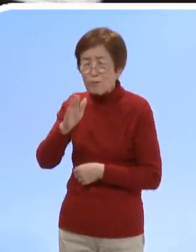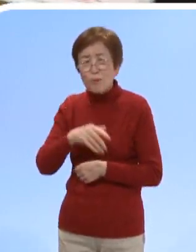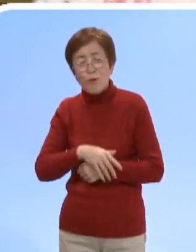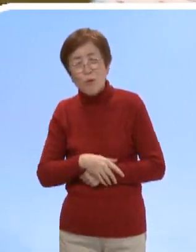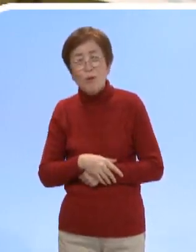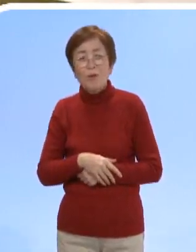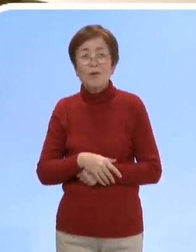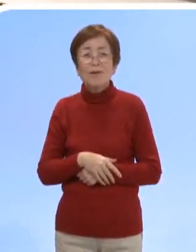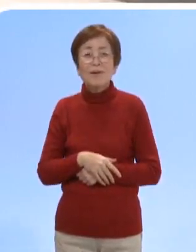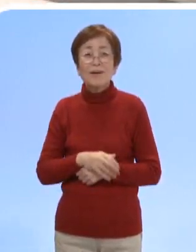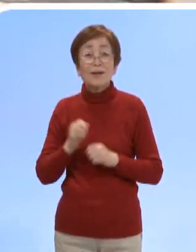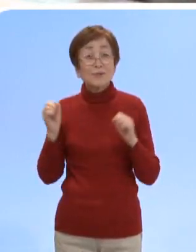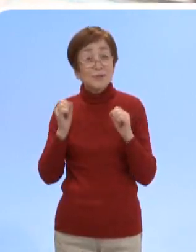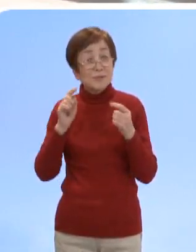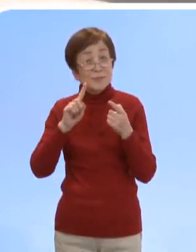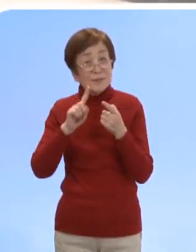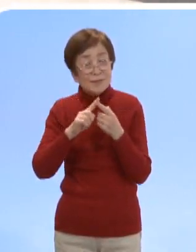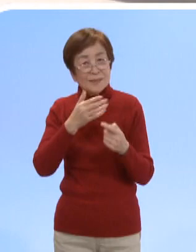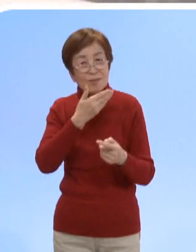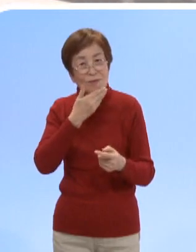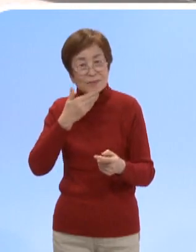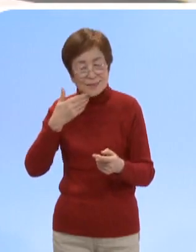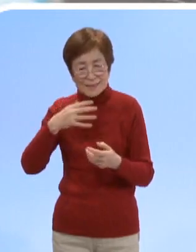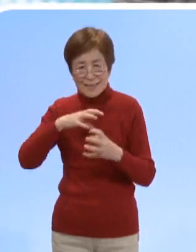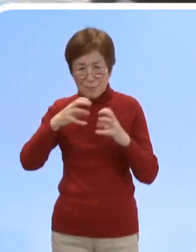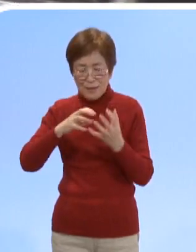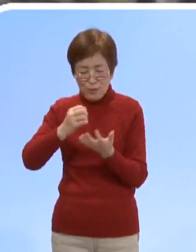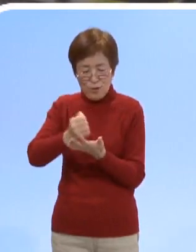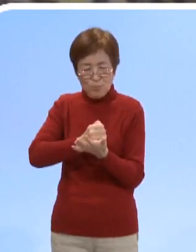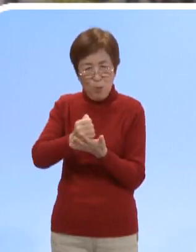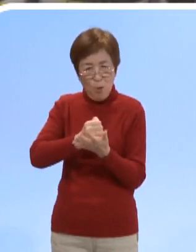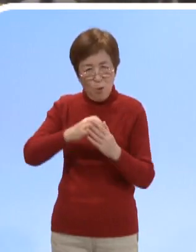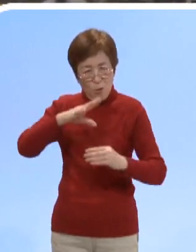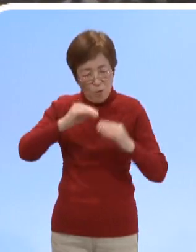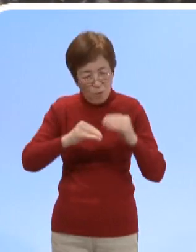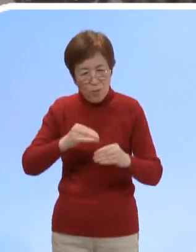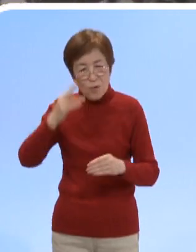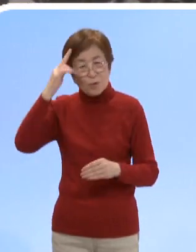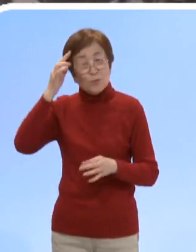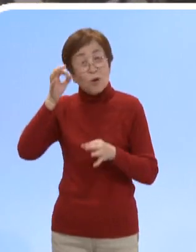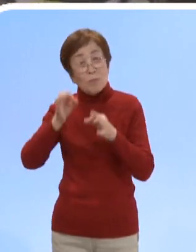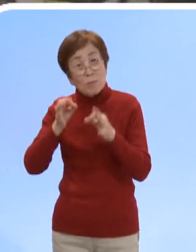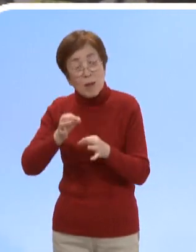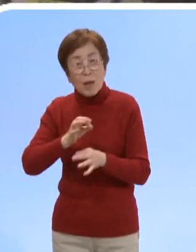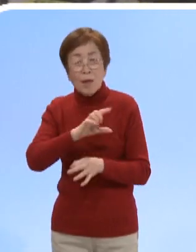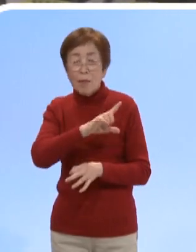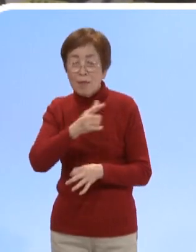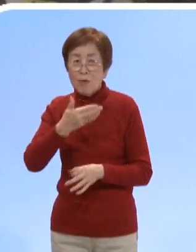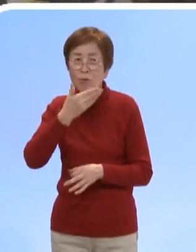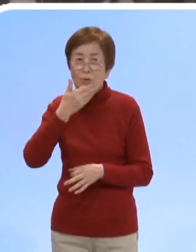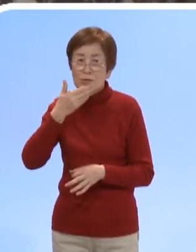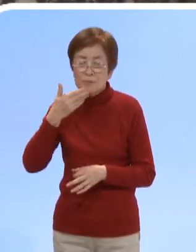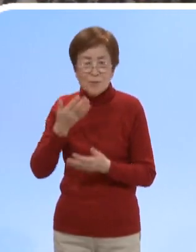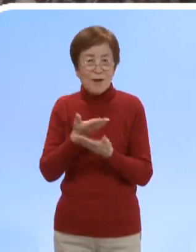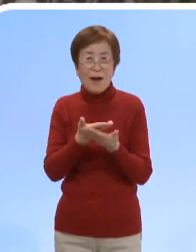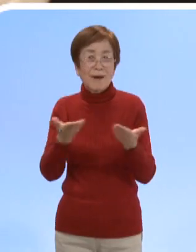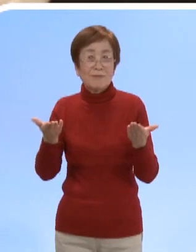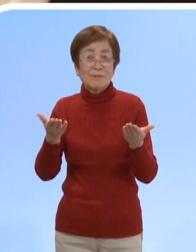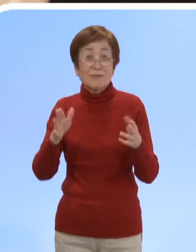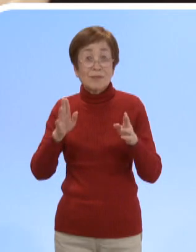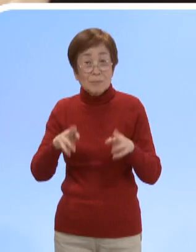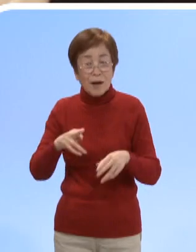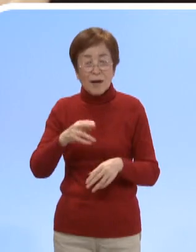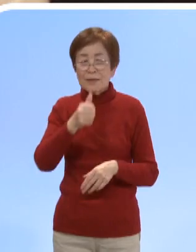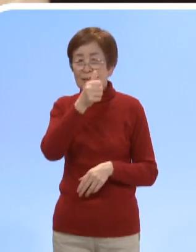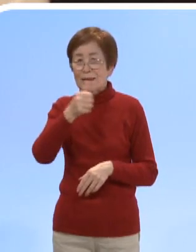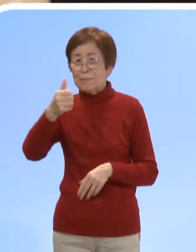代表的な冬の味覚、山の芋や黒豆をはじめ美味しいものがたくさん。今丹波篠山市